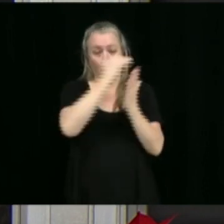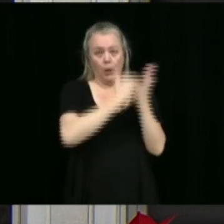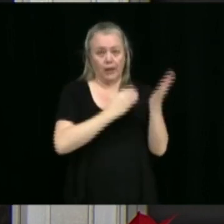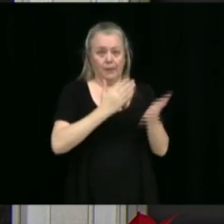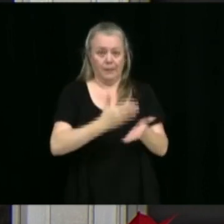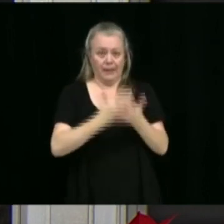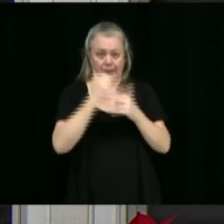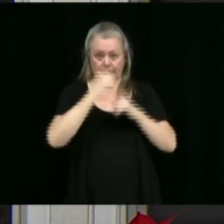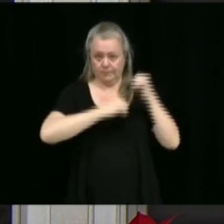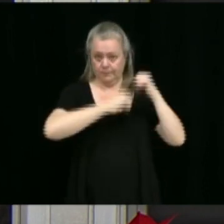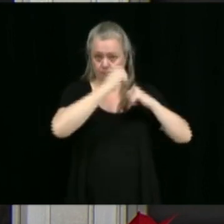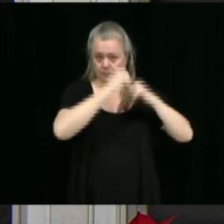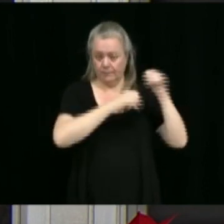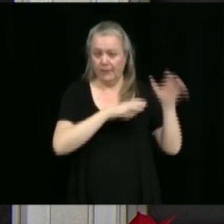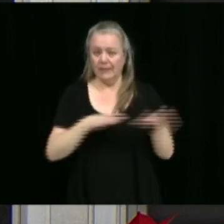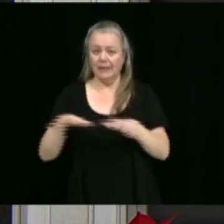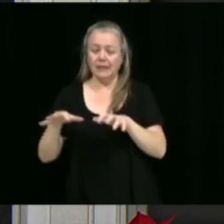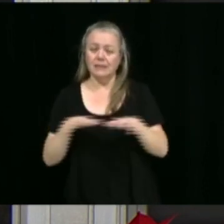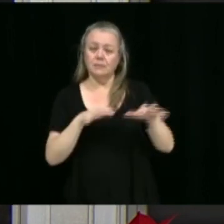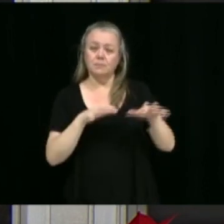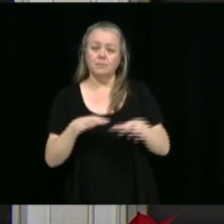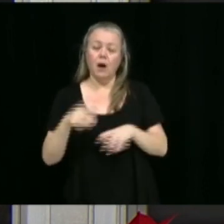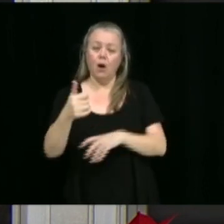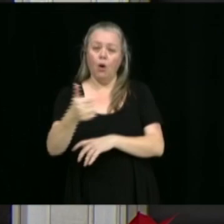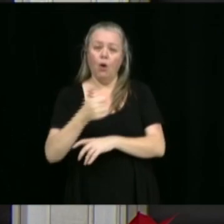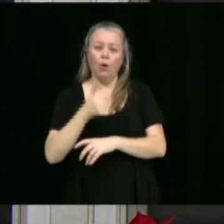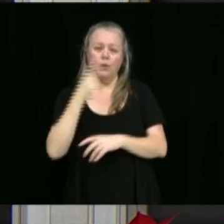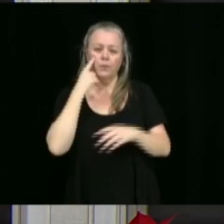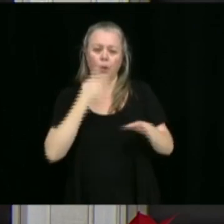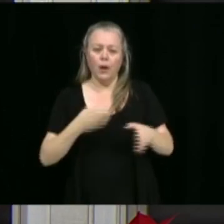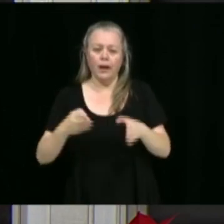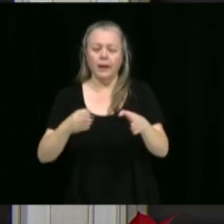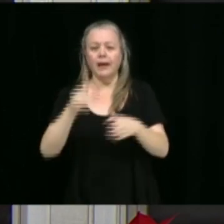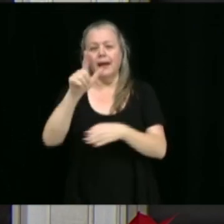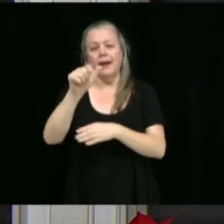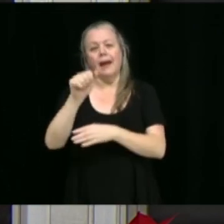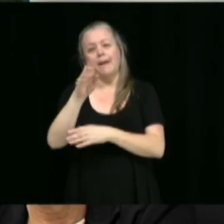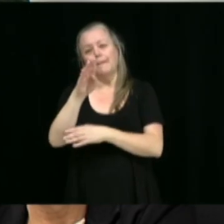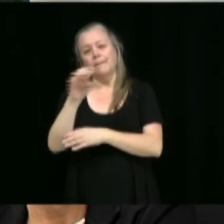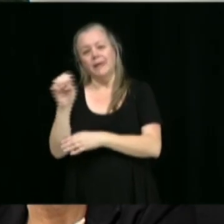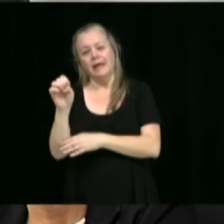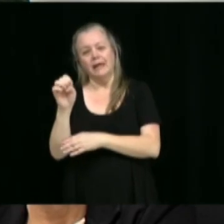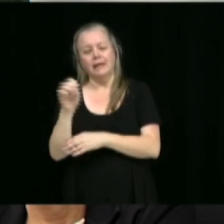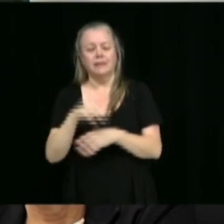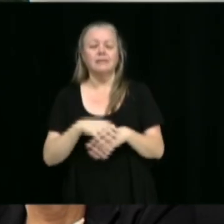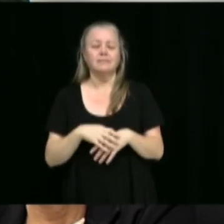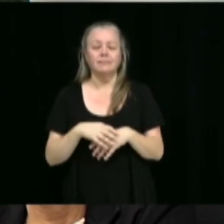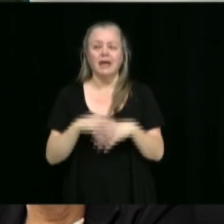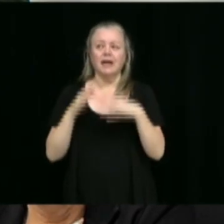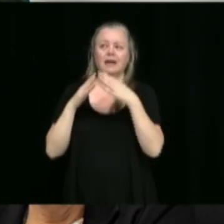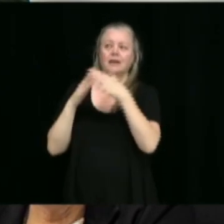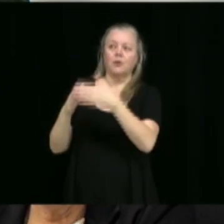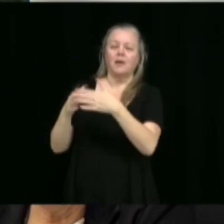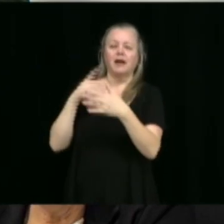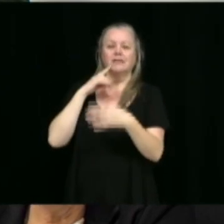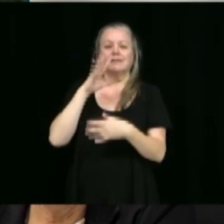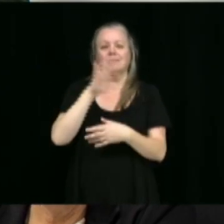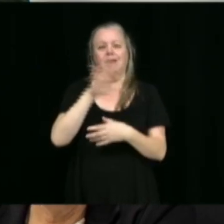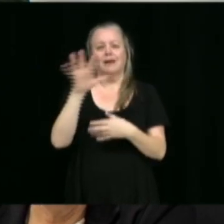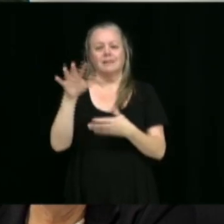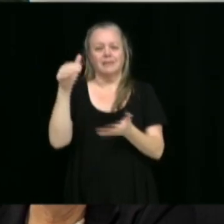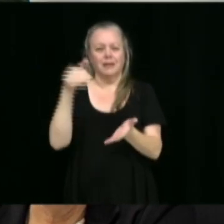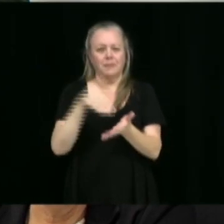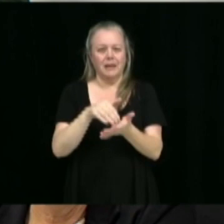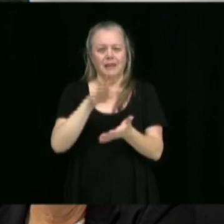infrastructures de transport actif pour la piste Labbé. Donc, il s'agit d'une demande pour un montant de